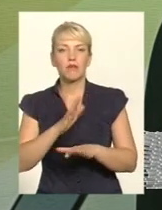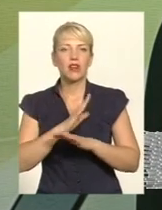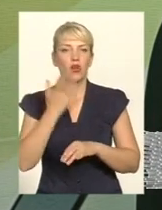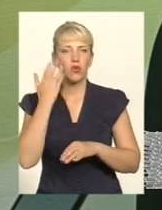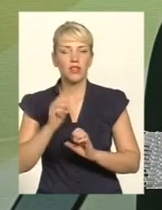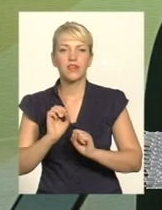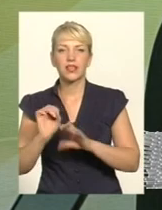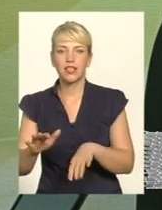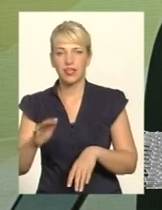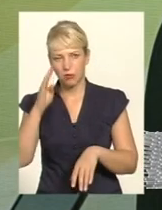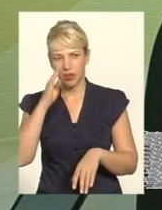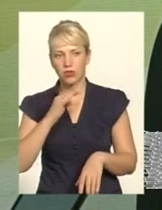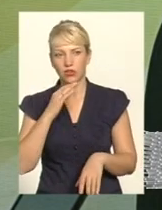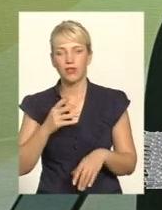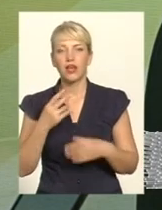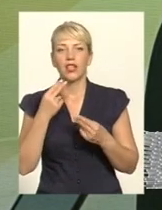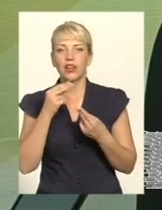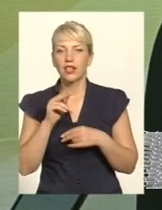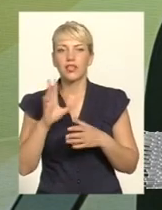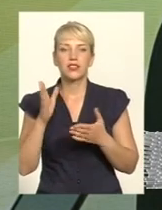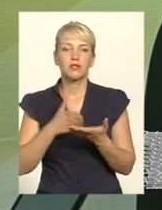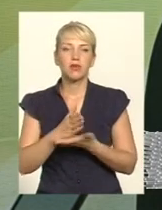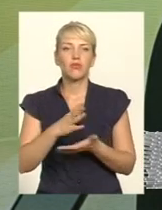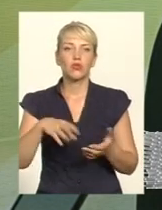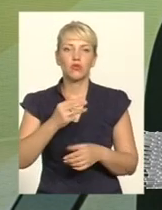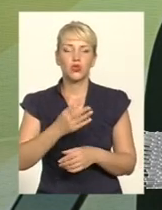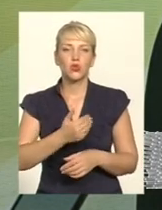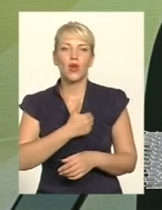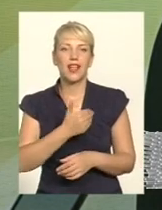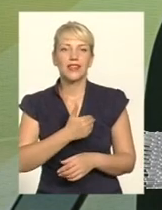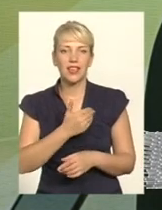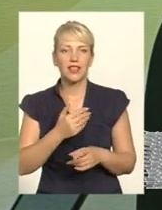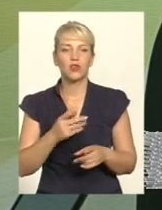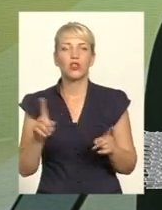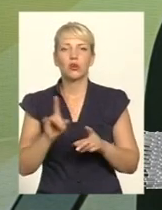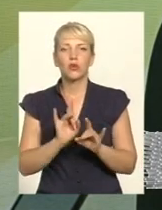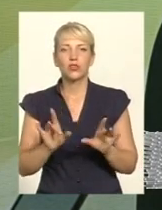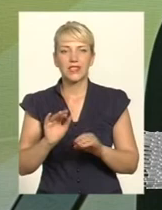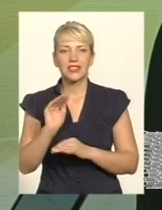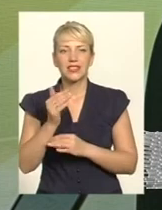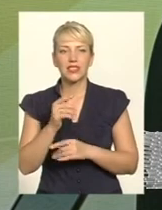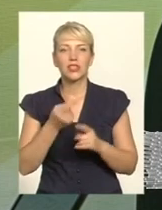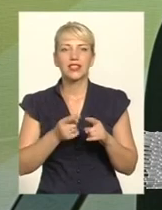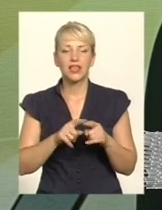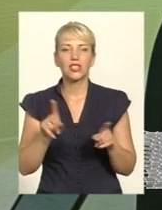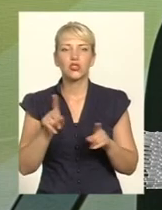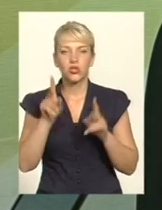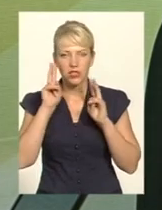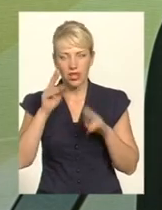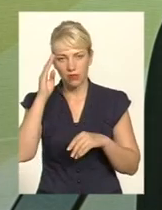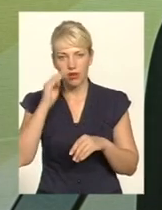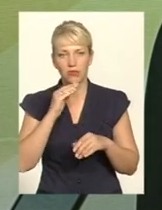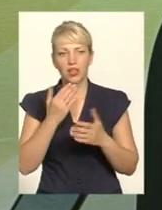хоча приводу для цього немає. Краще спрямувати всю цю свою енергію кипучу на те, щоб розказати дитині те, чого не знає батько.